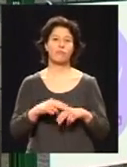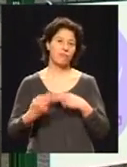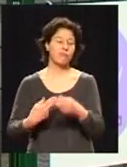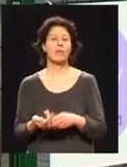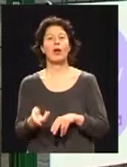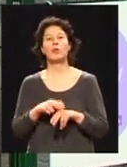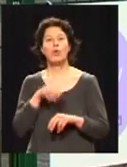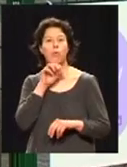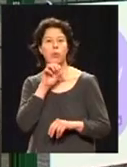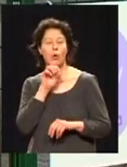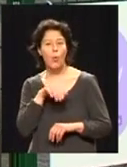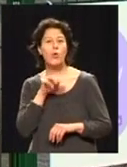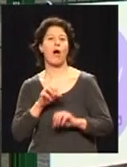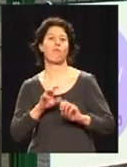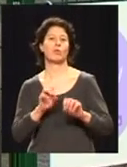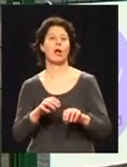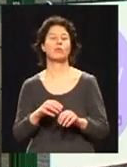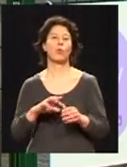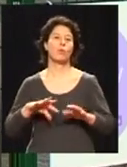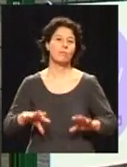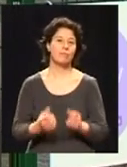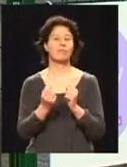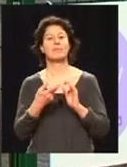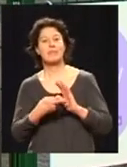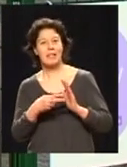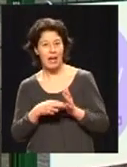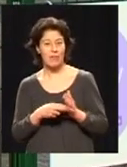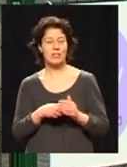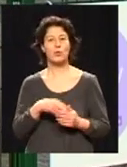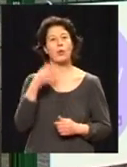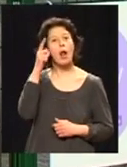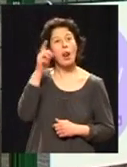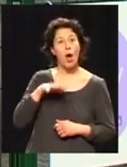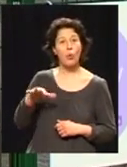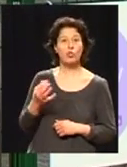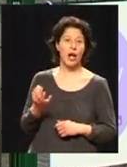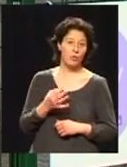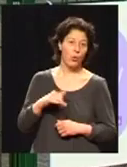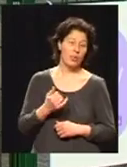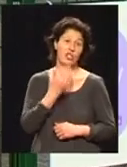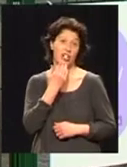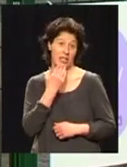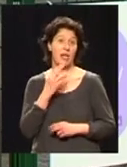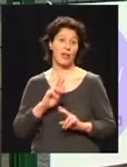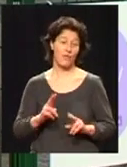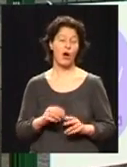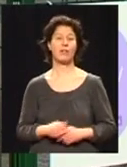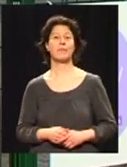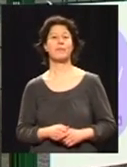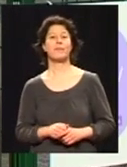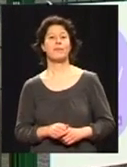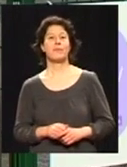több kutyafuttató létesítését tervezzük még. Lakosság részéről is igény mutatkozott